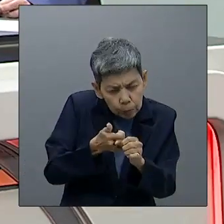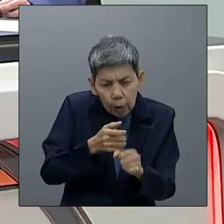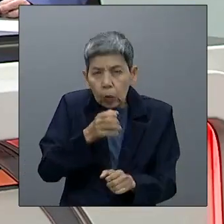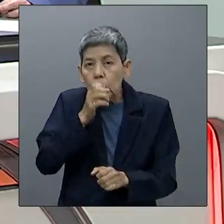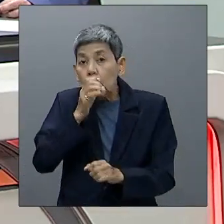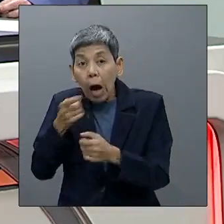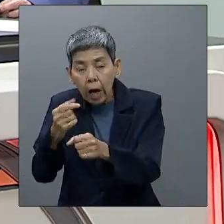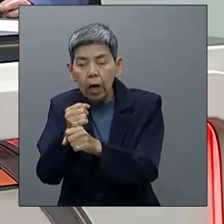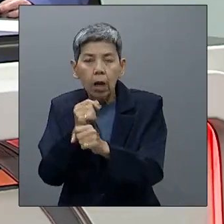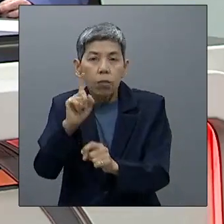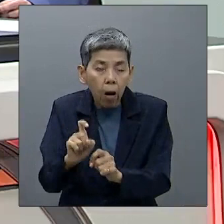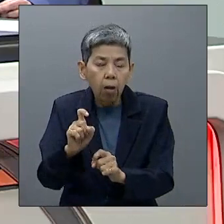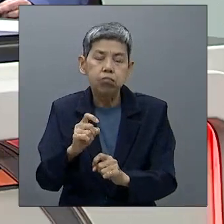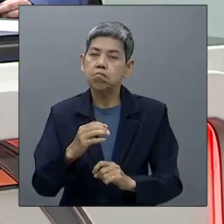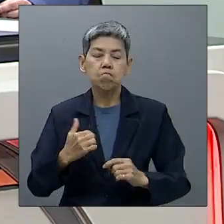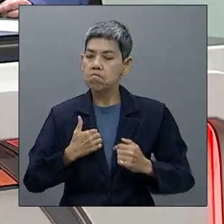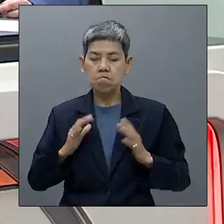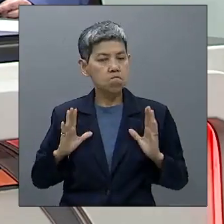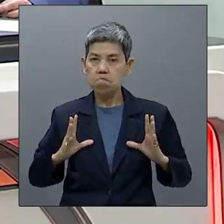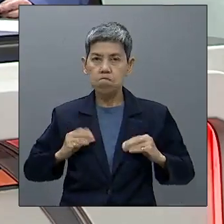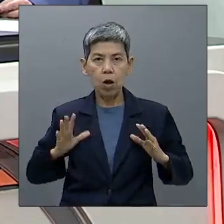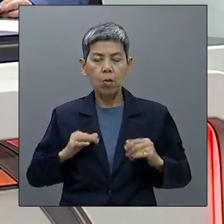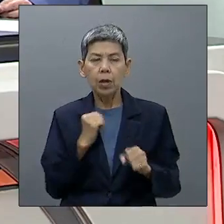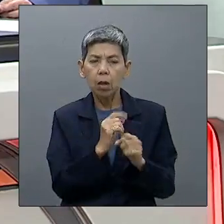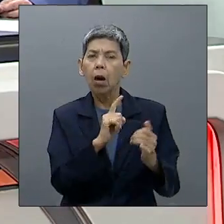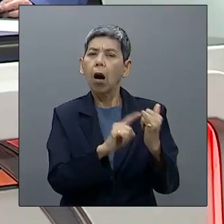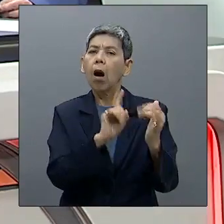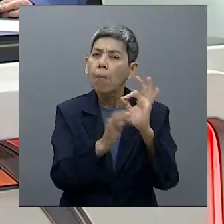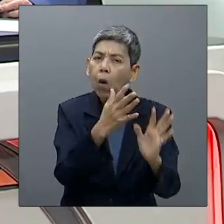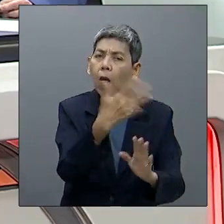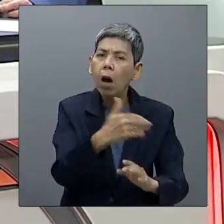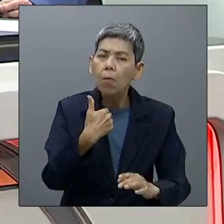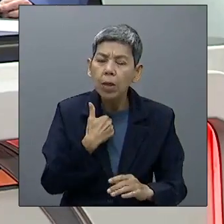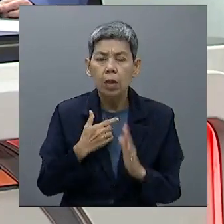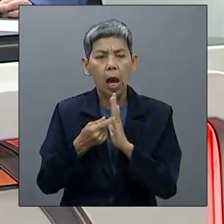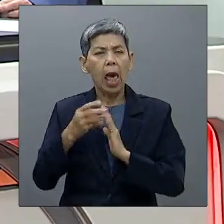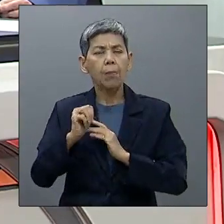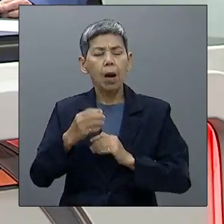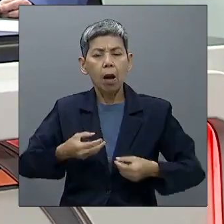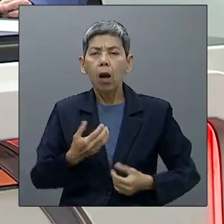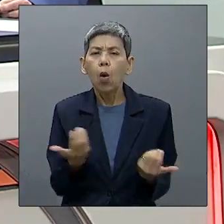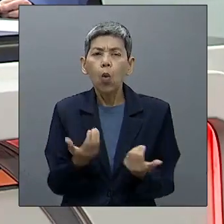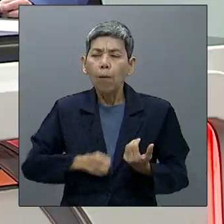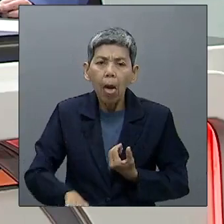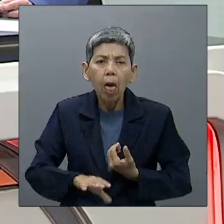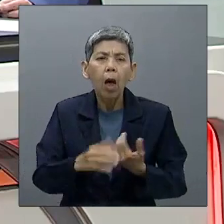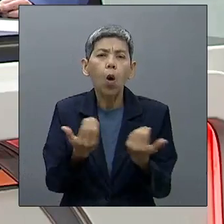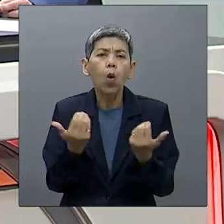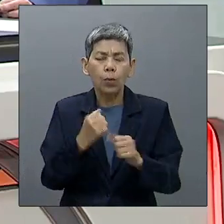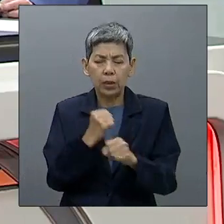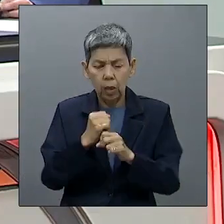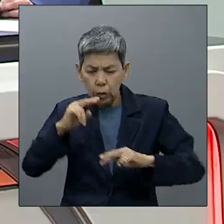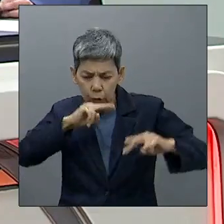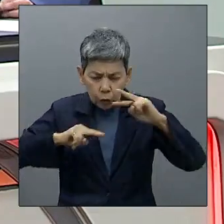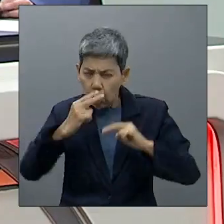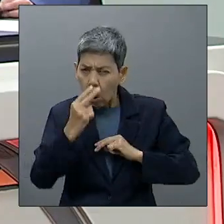เสียชีวิตที่เกิดขึ้นบางรายก็ทำพิธีไปก่อนหน้าที่คดีจะเกิดขึ้นแอมป์ก็มาแท้งลูกในขณะที่เจ้าหน้าที่กำลังแสวงหา